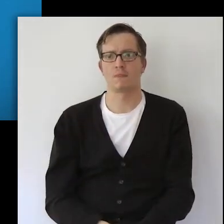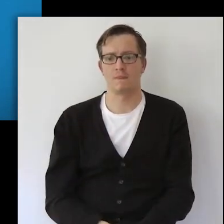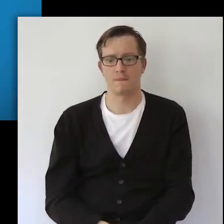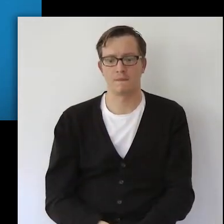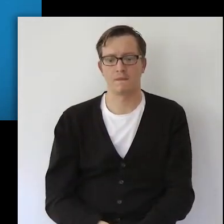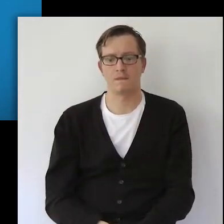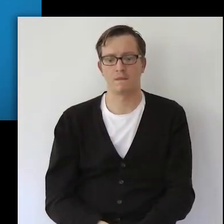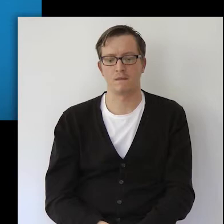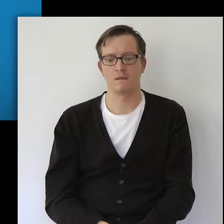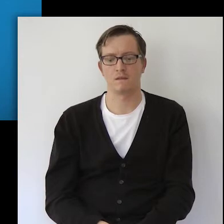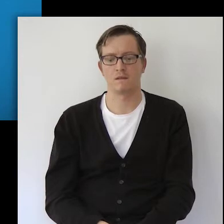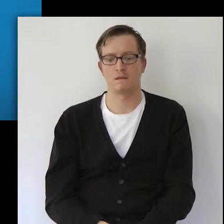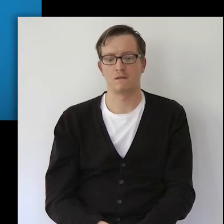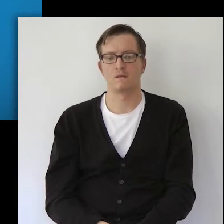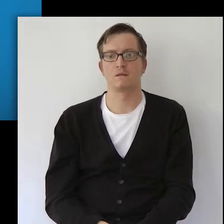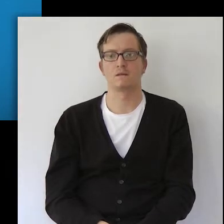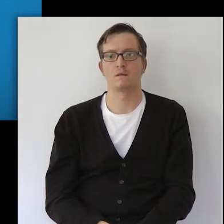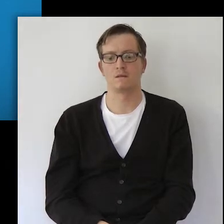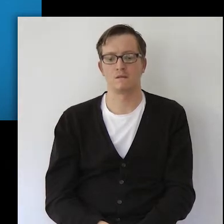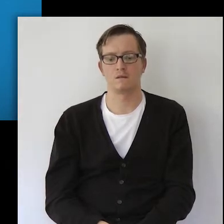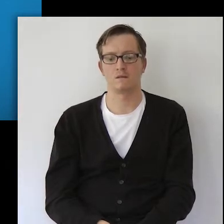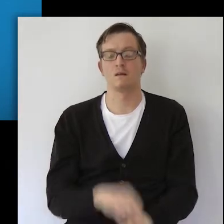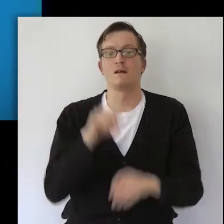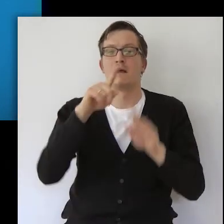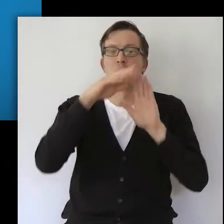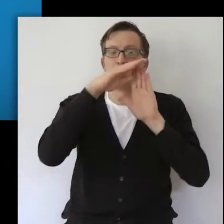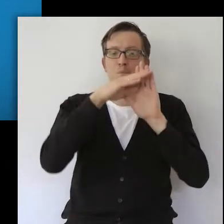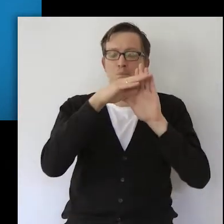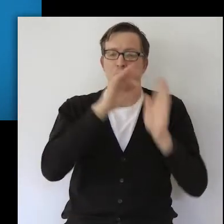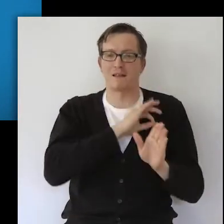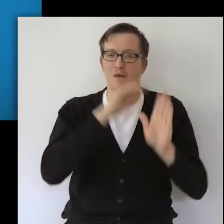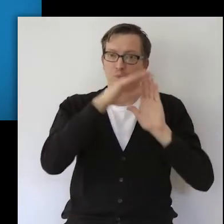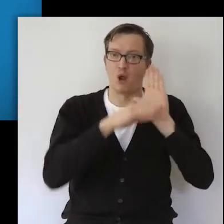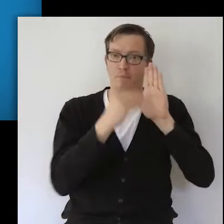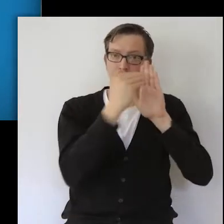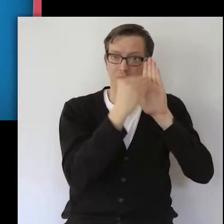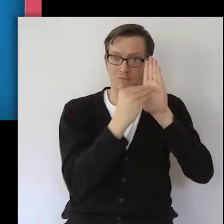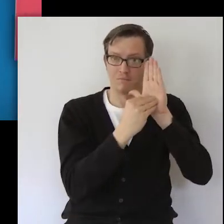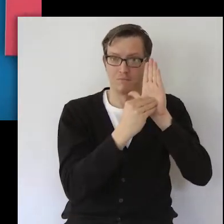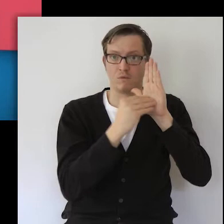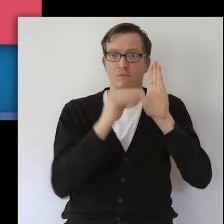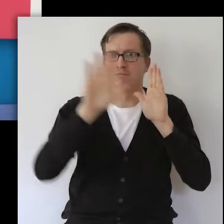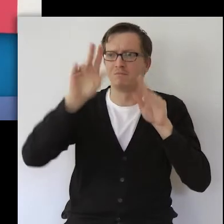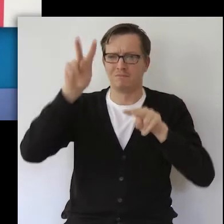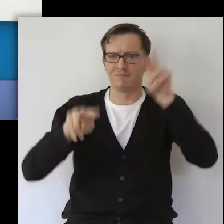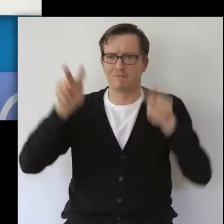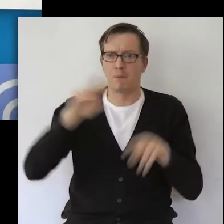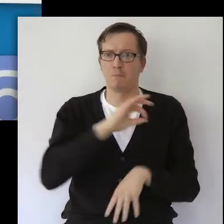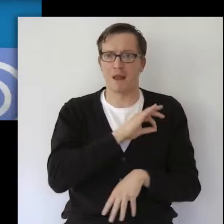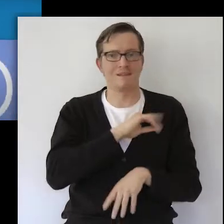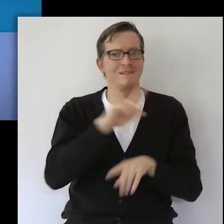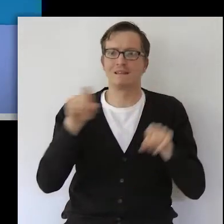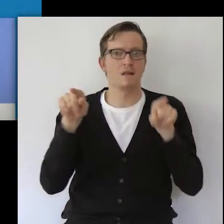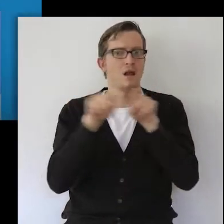und was sie nicht wollen die Parteiprogramme der verschiedenen Parteien sind nicht gleich